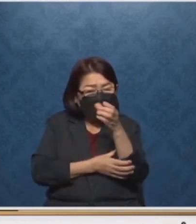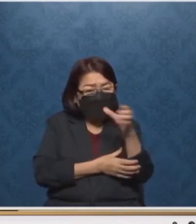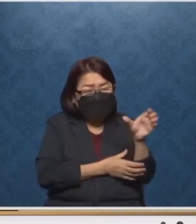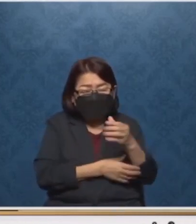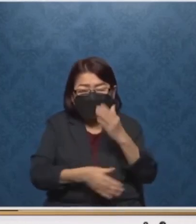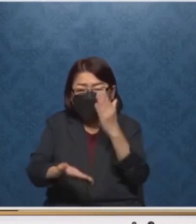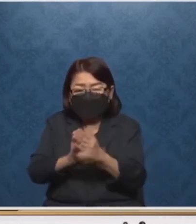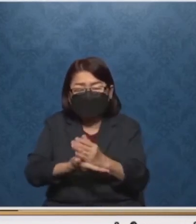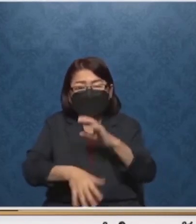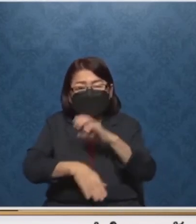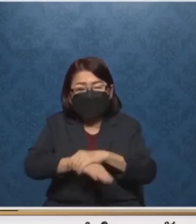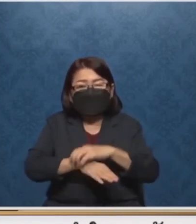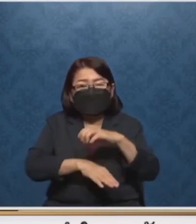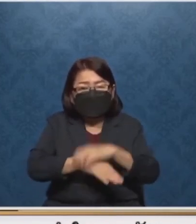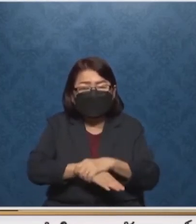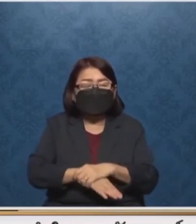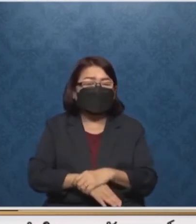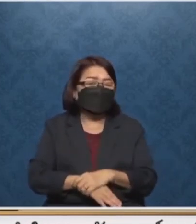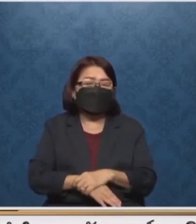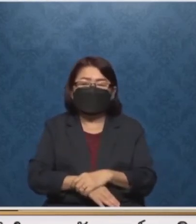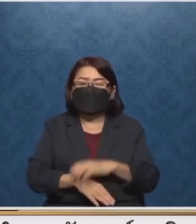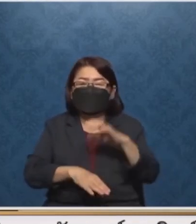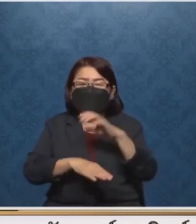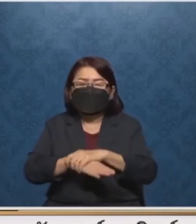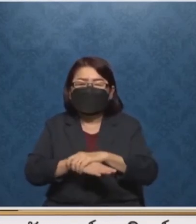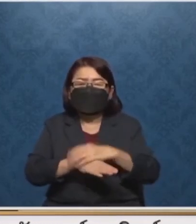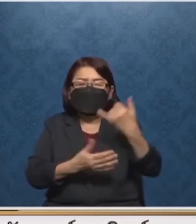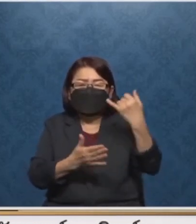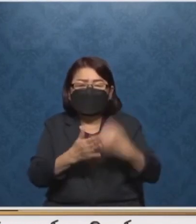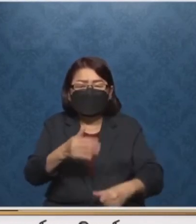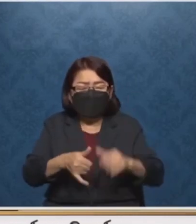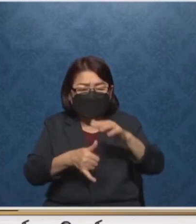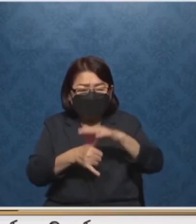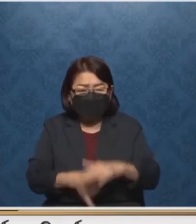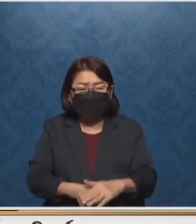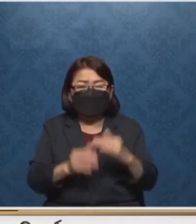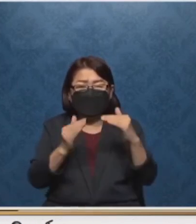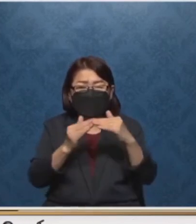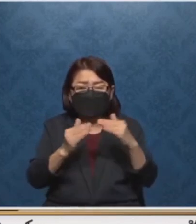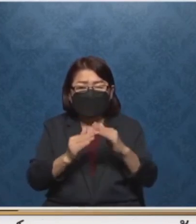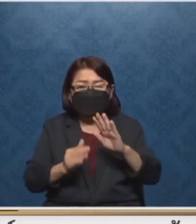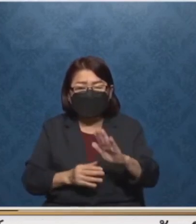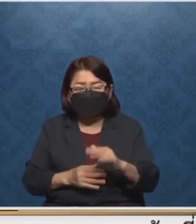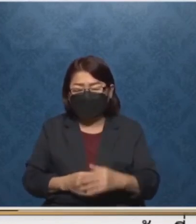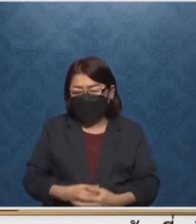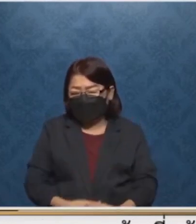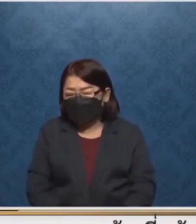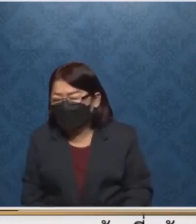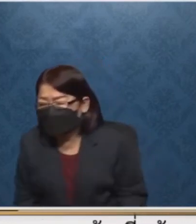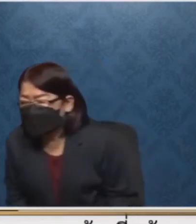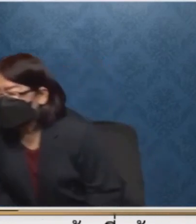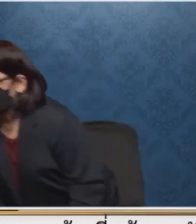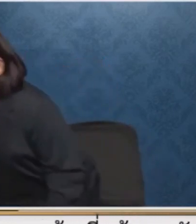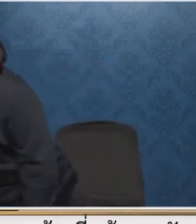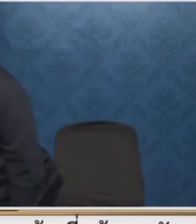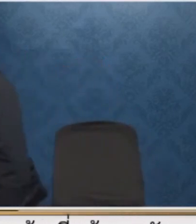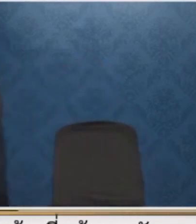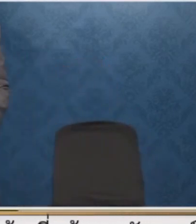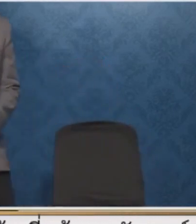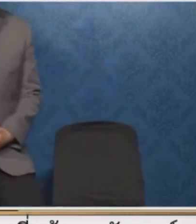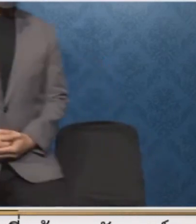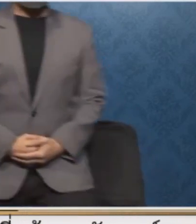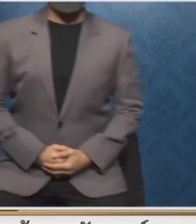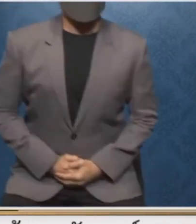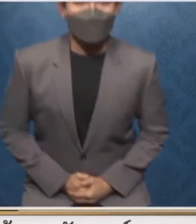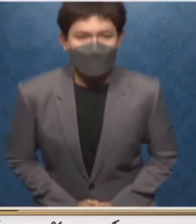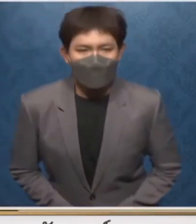ที่อยู่ด้วยนะคะเป็นการกักขังหน่วงเหนียวไม่ให้ออกมาปฏิบัติหน้าที่ท่านประธานคะ